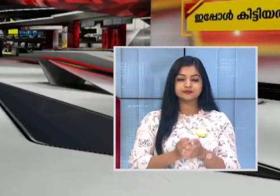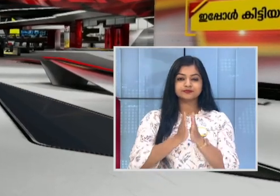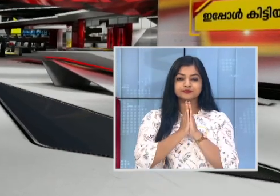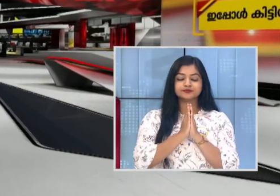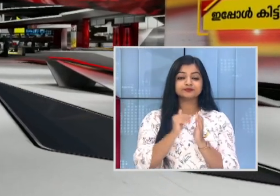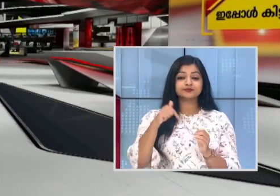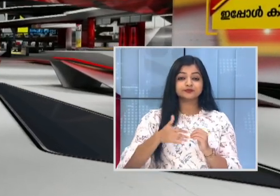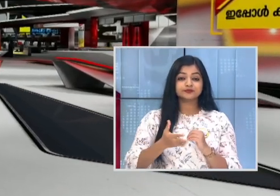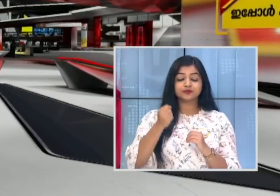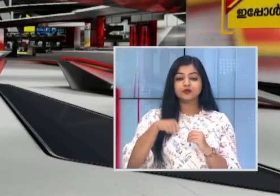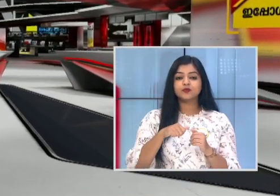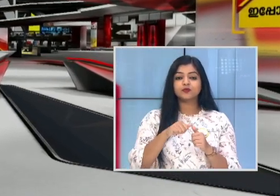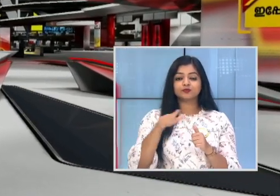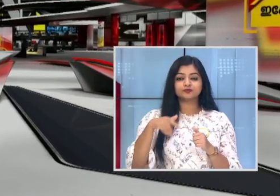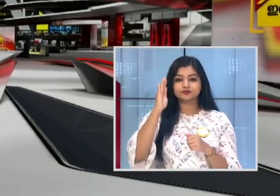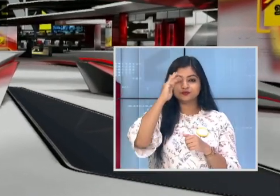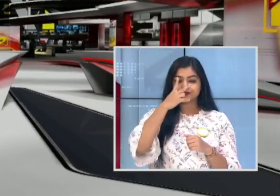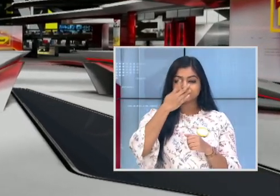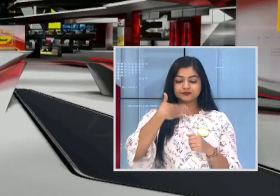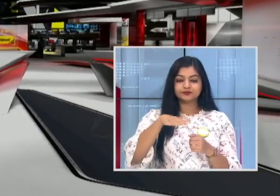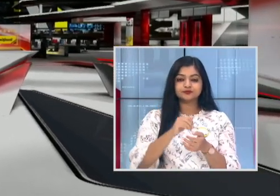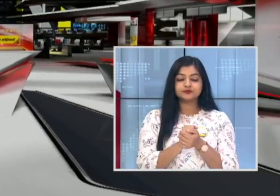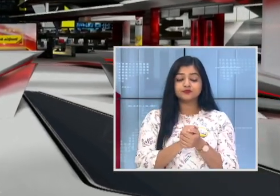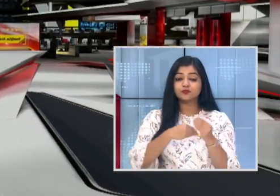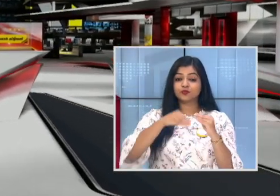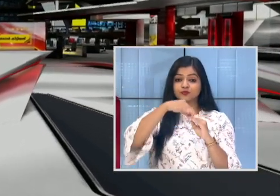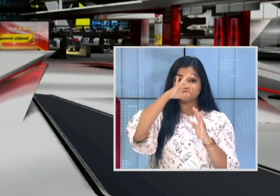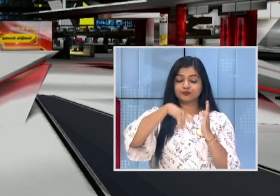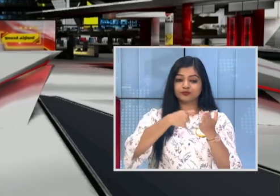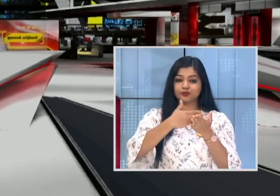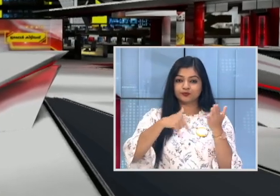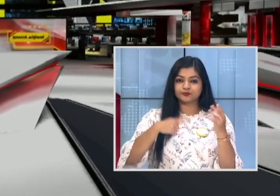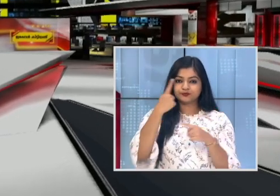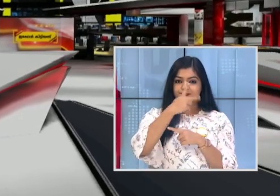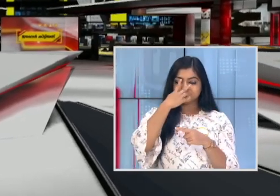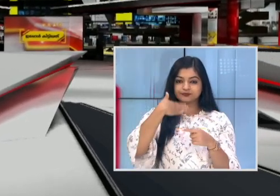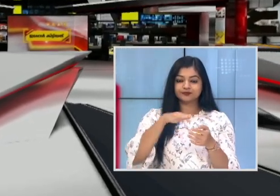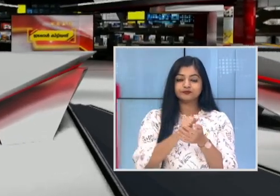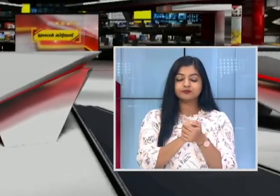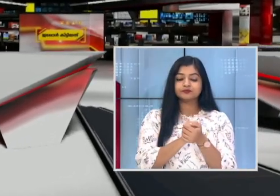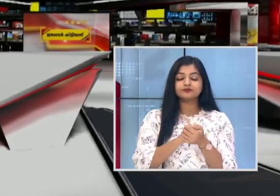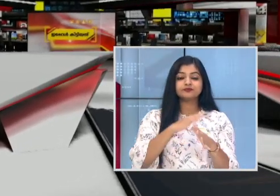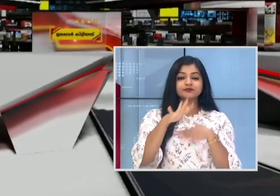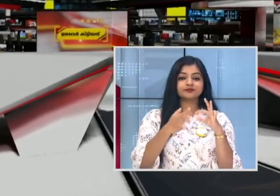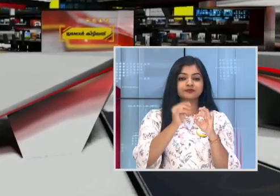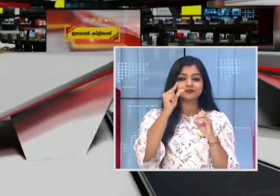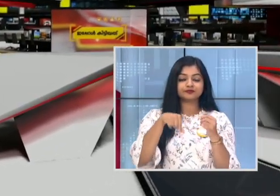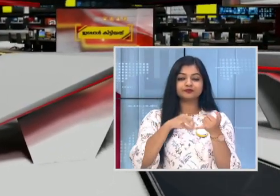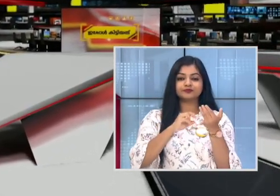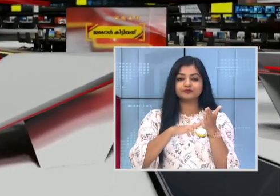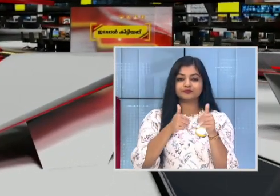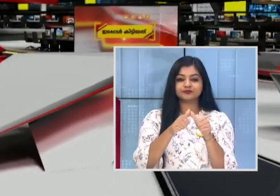നമസ്കാരം. ഇപ്പോൾ വരുന്ന ഏറ്റവും പ്രധാനപ്പെട്ട വാർത്തകളുടെ വിശദമായ റിപ്പോർട്ടുകളിലേക്കാണ് നമ്മൾ പോകുന്നത്. ഞാൻ സ്മിത ഹരിദാസ്, എനിക്കൊപ്പം സോന